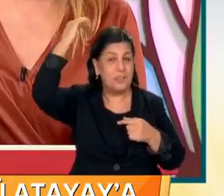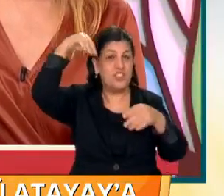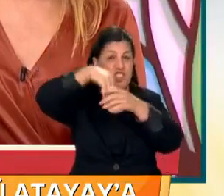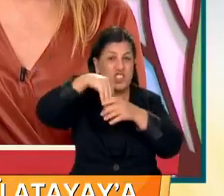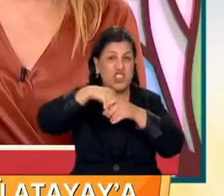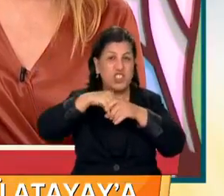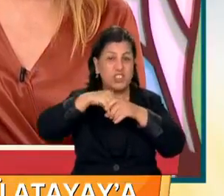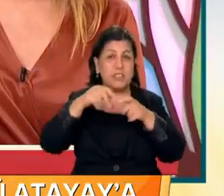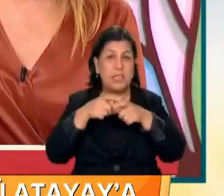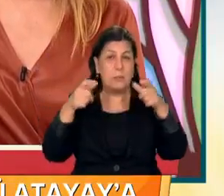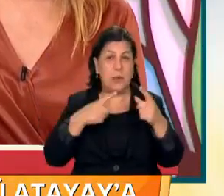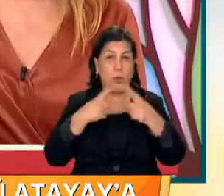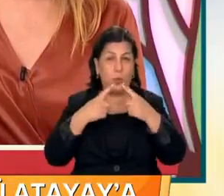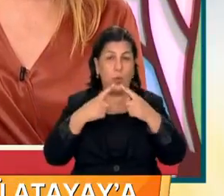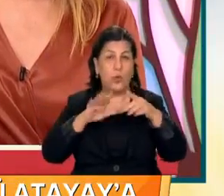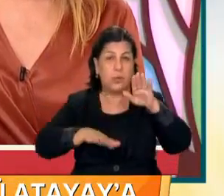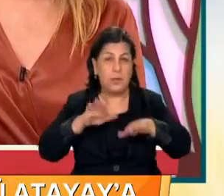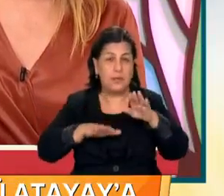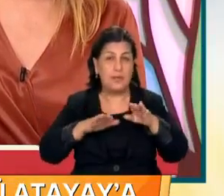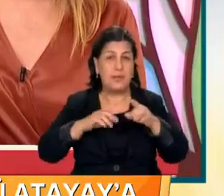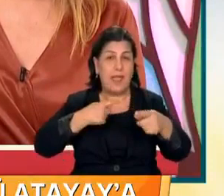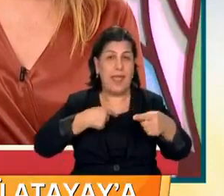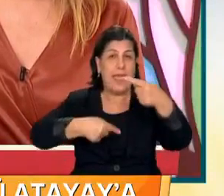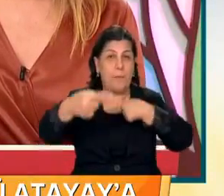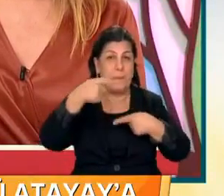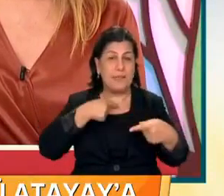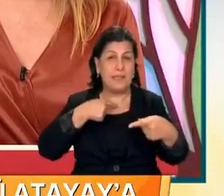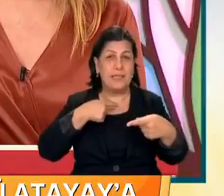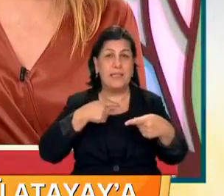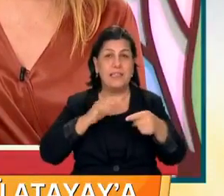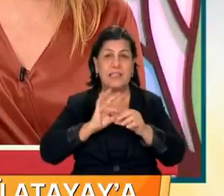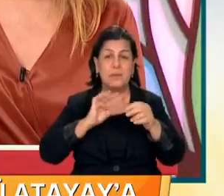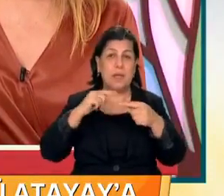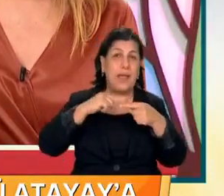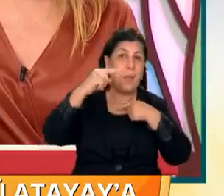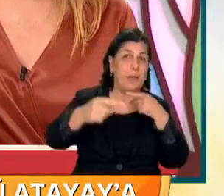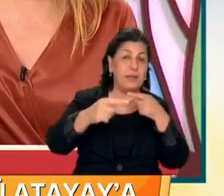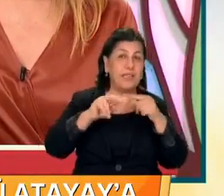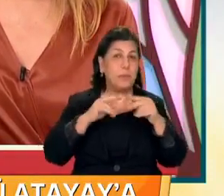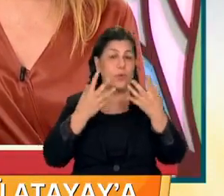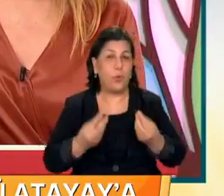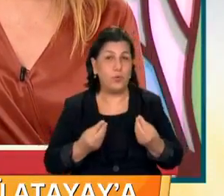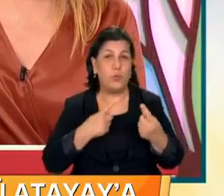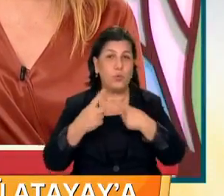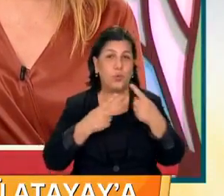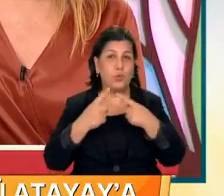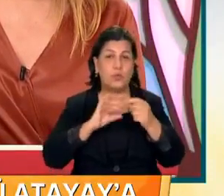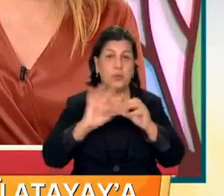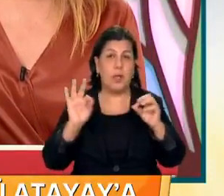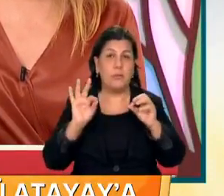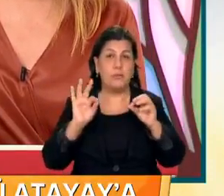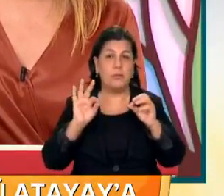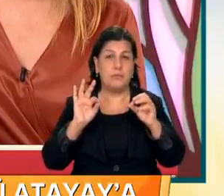değerlendirme duygularından bahsetme empati gibi üst düzey fonksiyonları mız o anda bloke